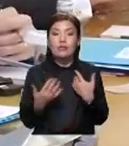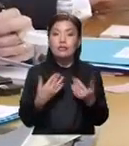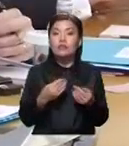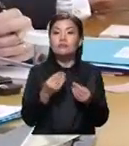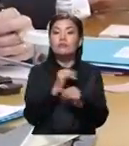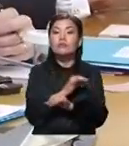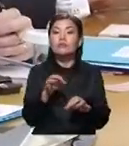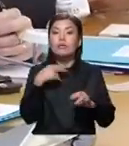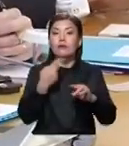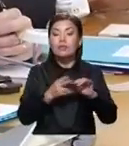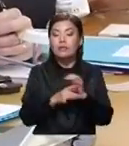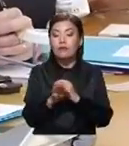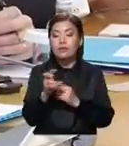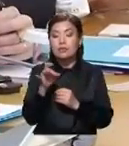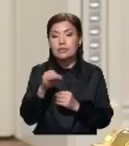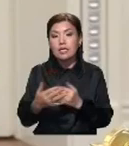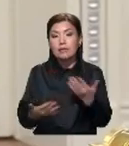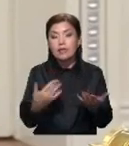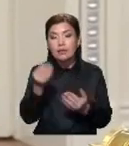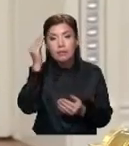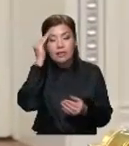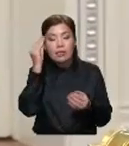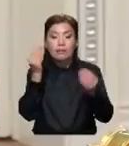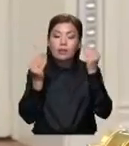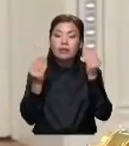иностранные журналисты. Лидеры двух стран обменялись мнениями по